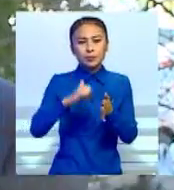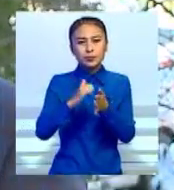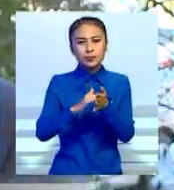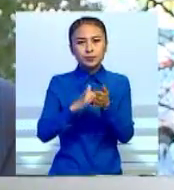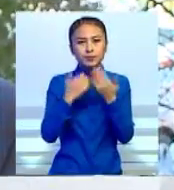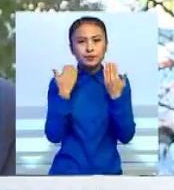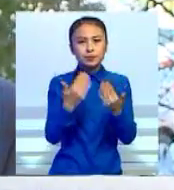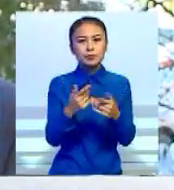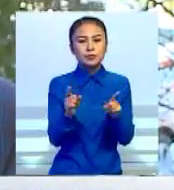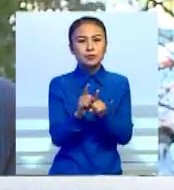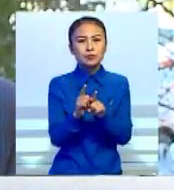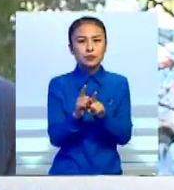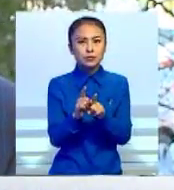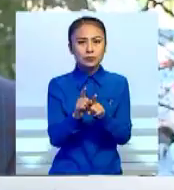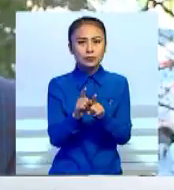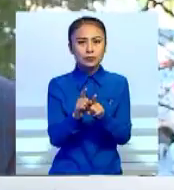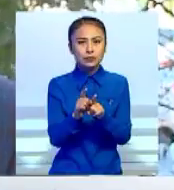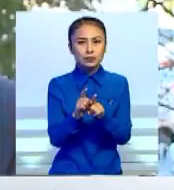сор жерлер, сол